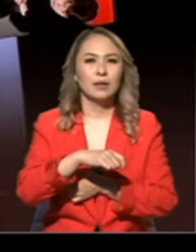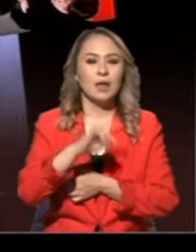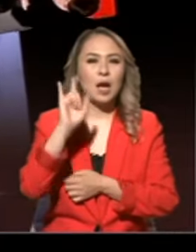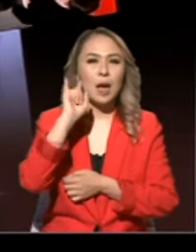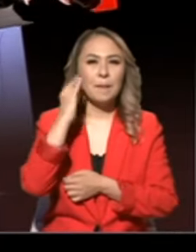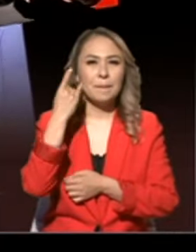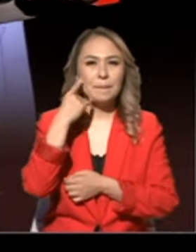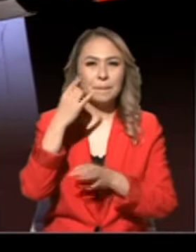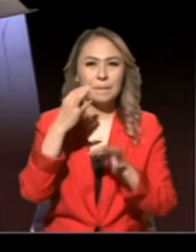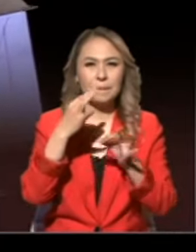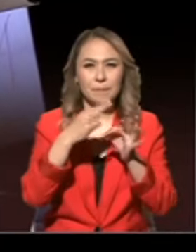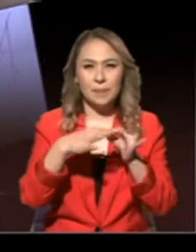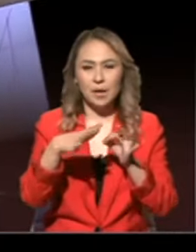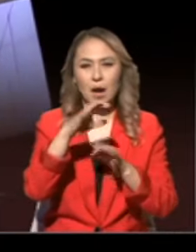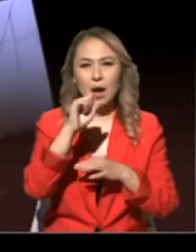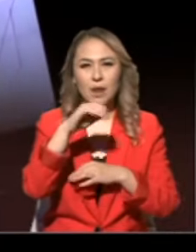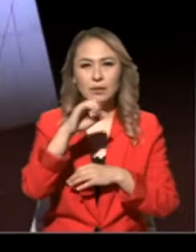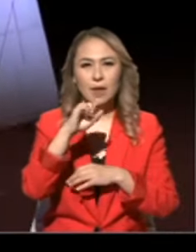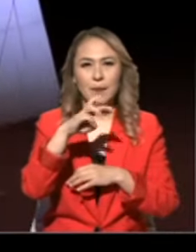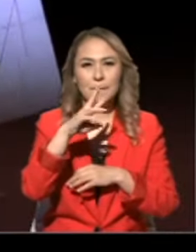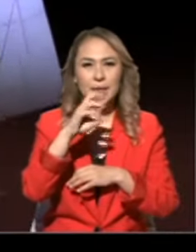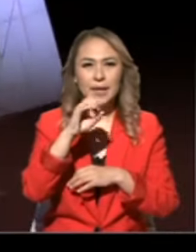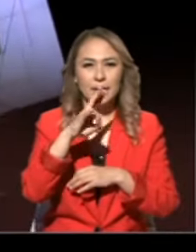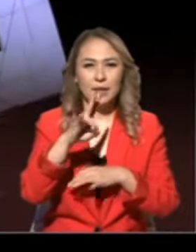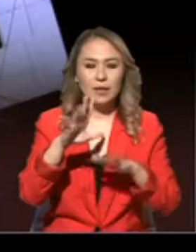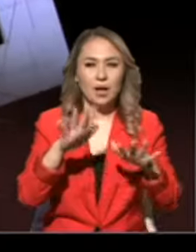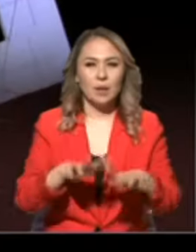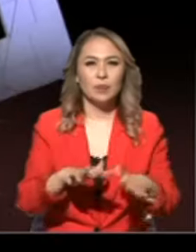Павлодар облысы Атамекен ауылында тұрамыз қазір.